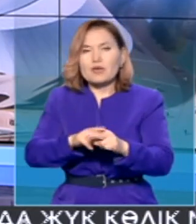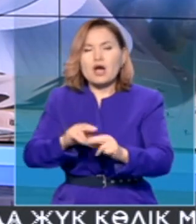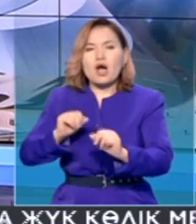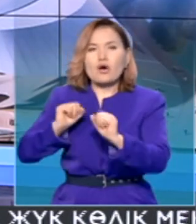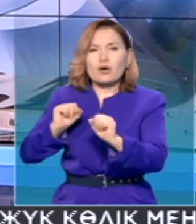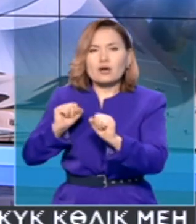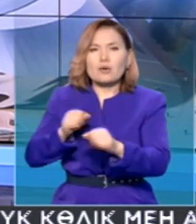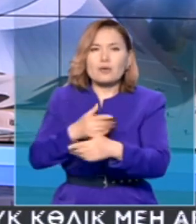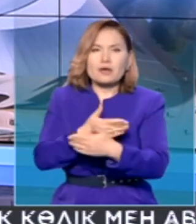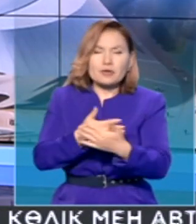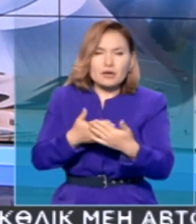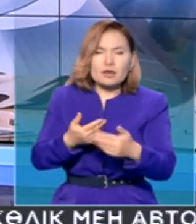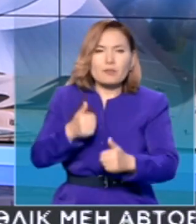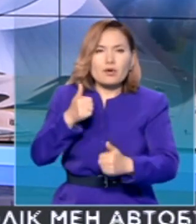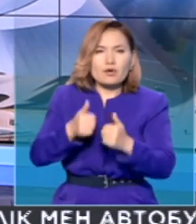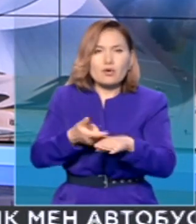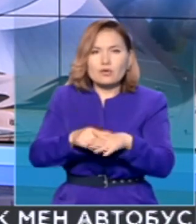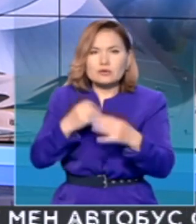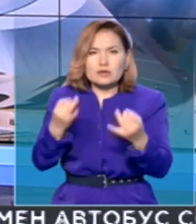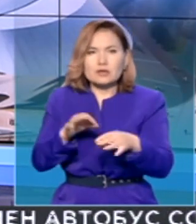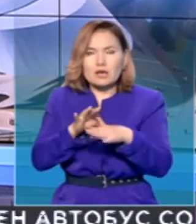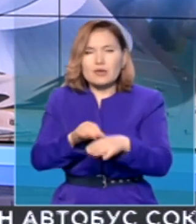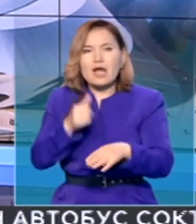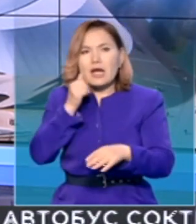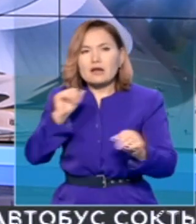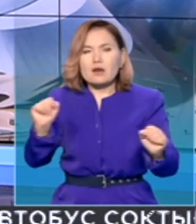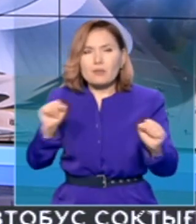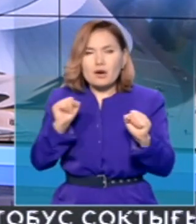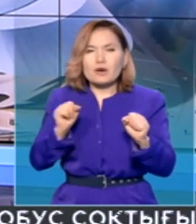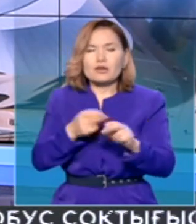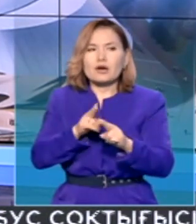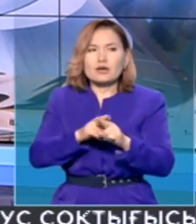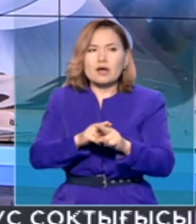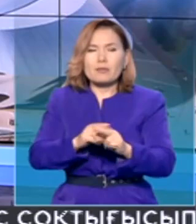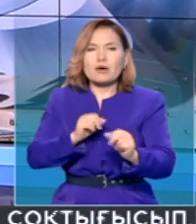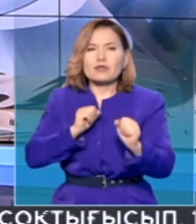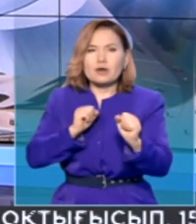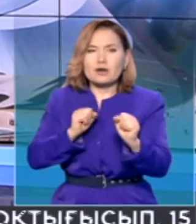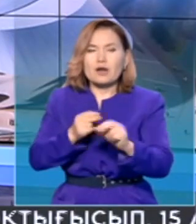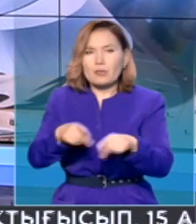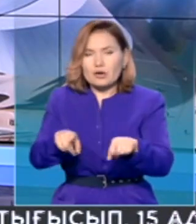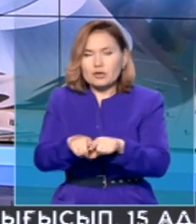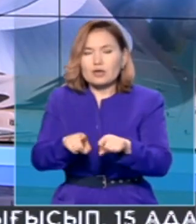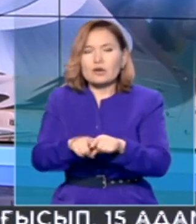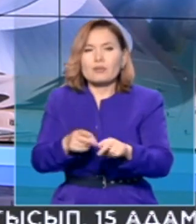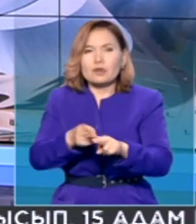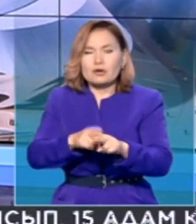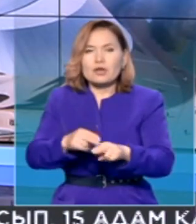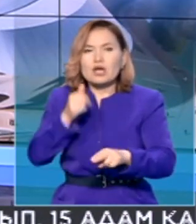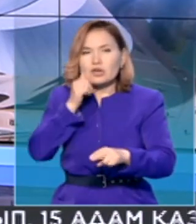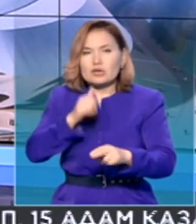қорғау түрі бойынша өтіп жатыр. Ертең спортшылар жекпе-жек категориясы бойынша дәл осы спорт түрінен жарысқа шығады.